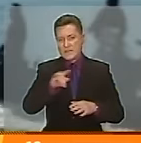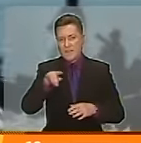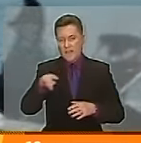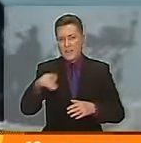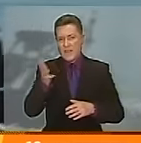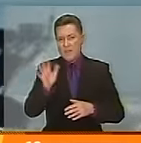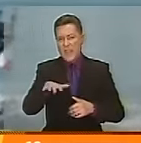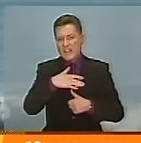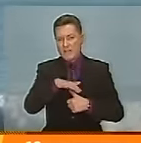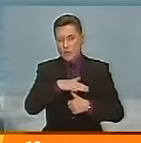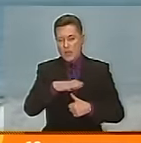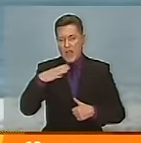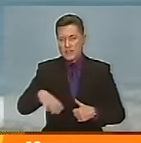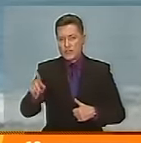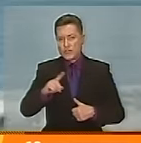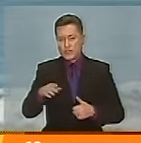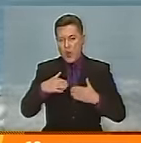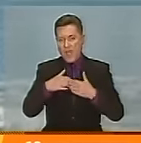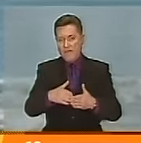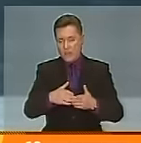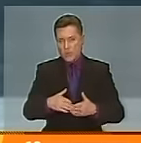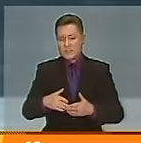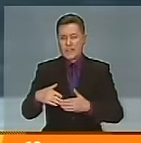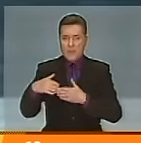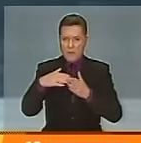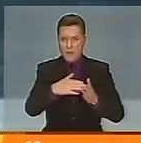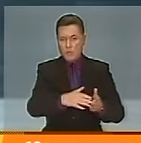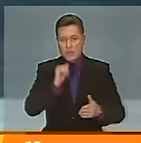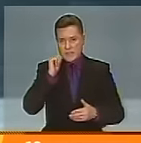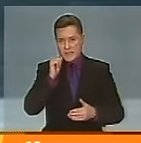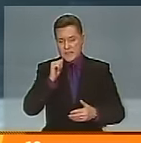гвинтокрилів. Очікують, що авіаносець прибуде в Східне Середземномор'я за 3 дні.